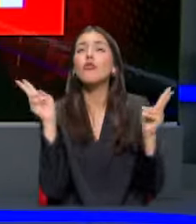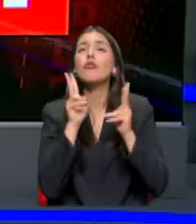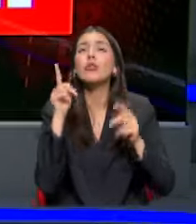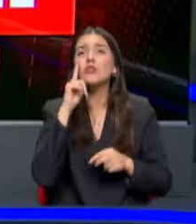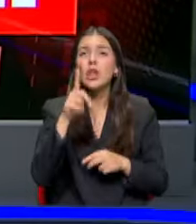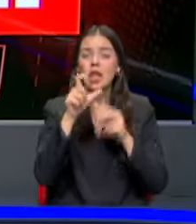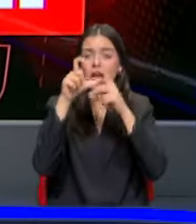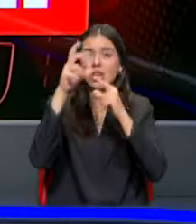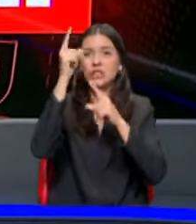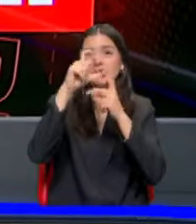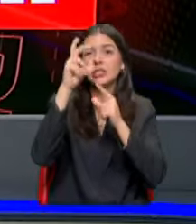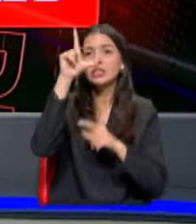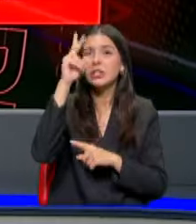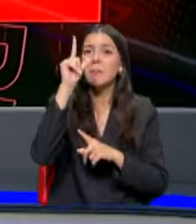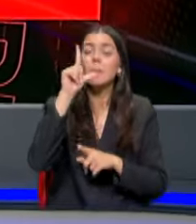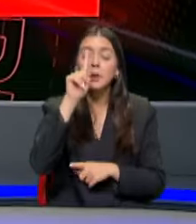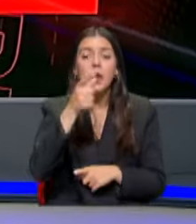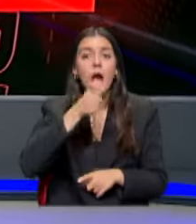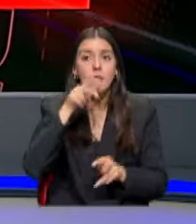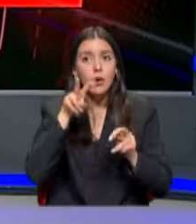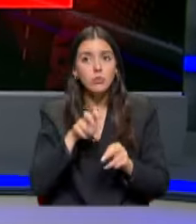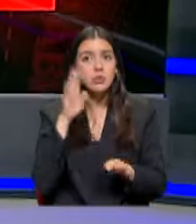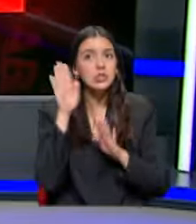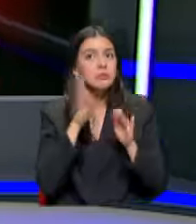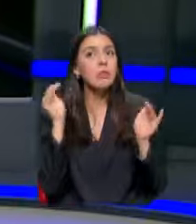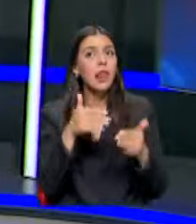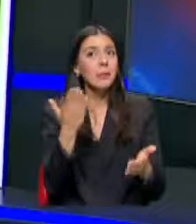Güpegündüz Şişli'de bir kafede otururken bile başınıza gelebilir.